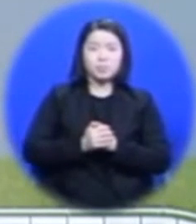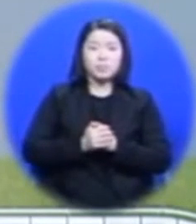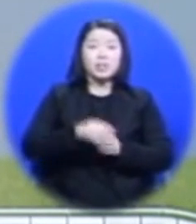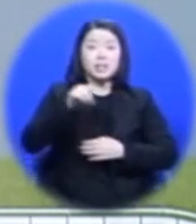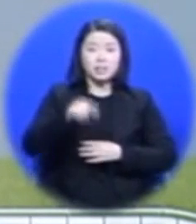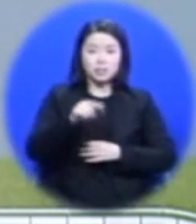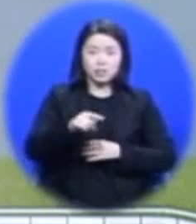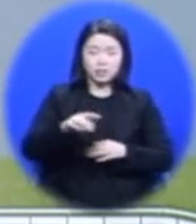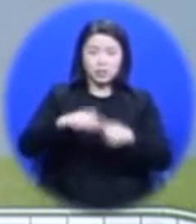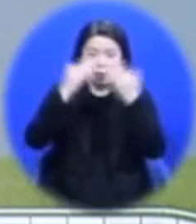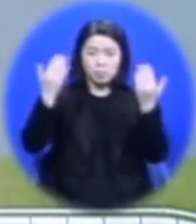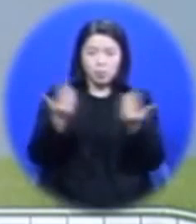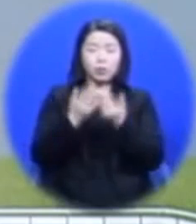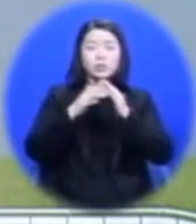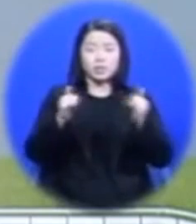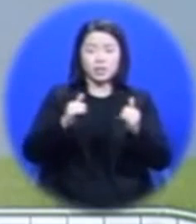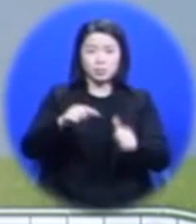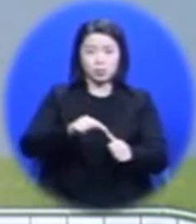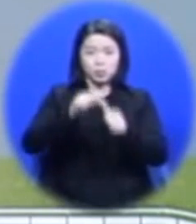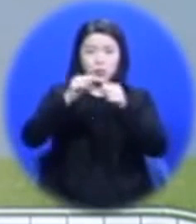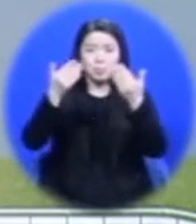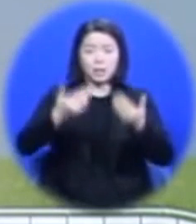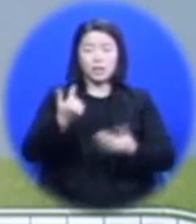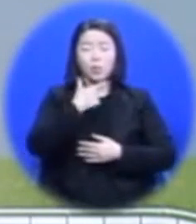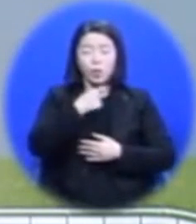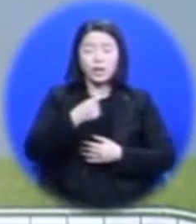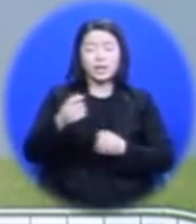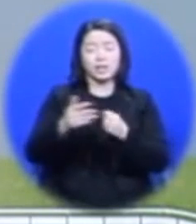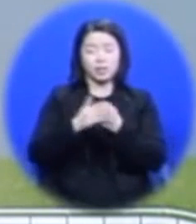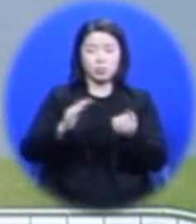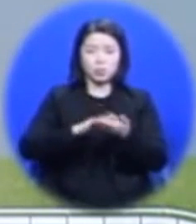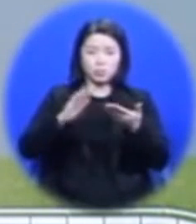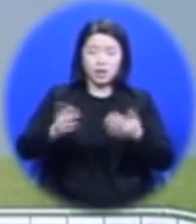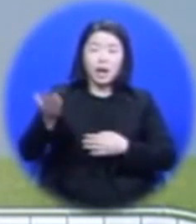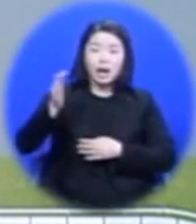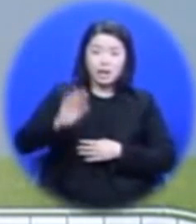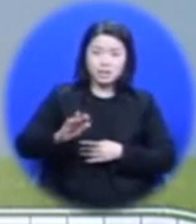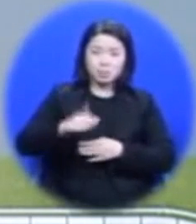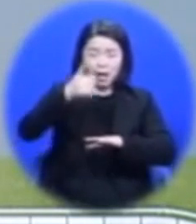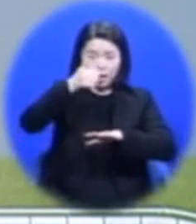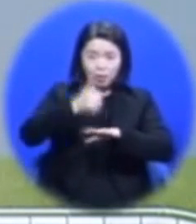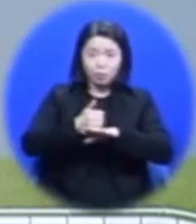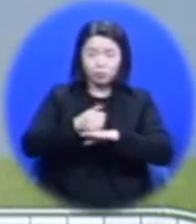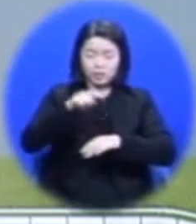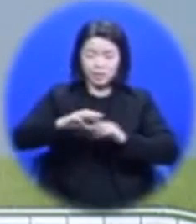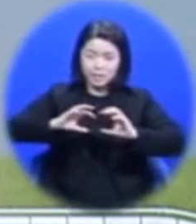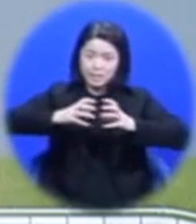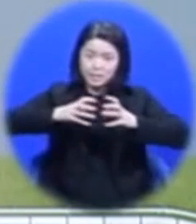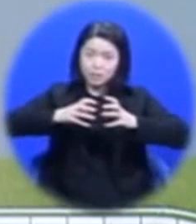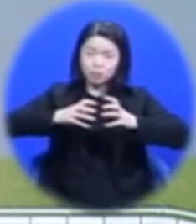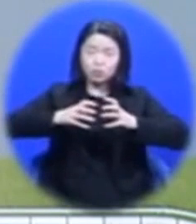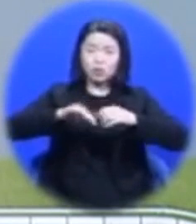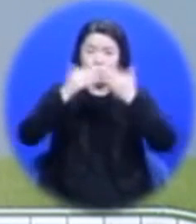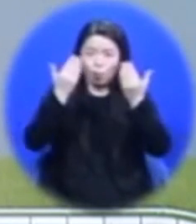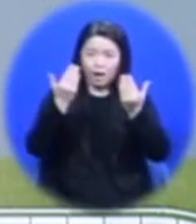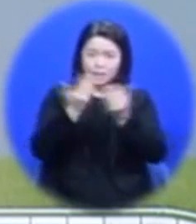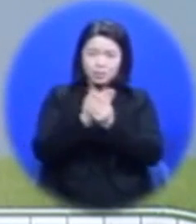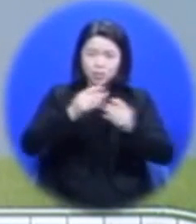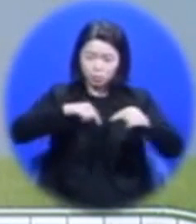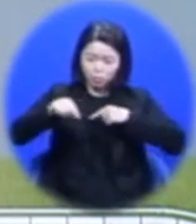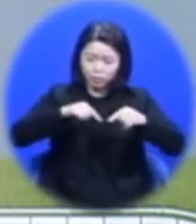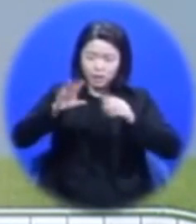그것은 모든 사람이 구원받기를 원하시기 때문에. 그러나 결국은 하나님이 이 지구를 완전히 통치하실 때가